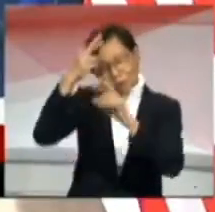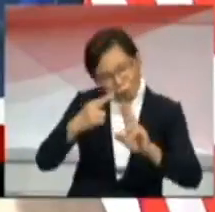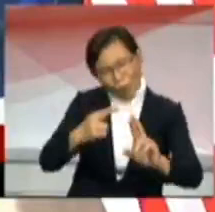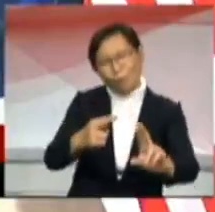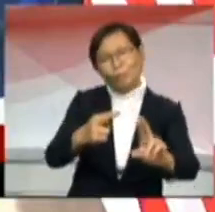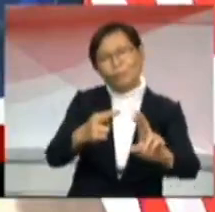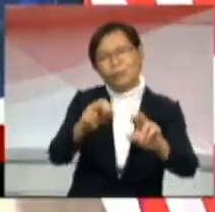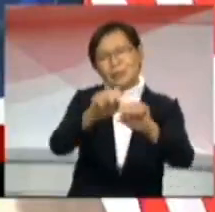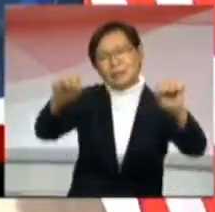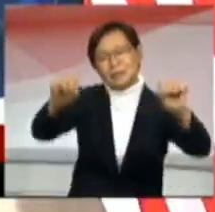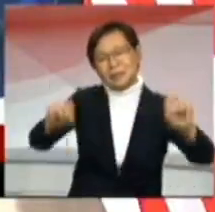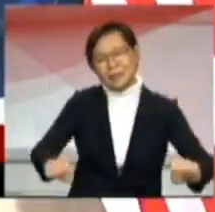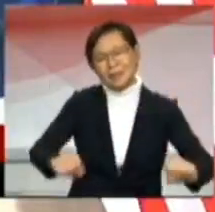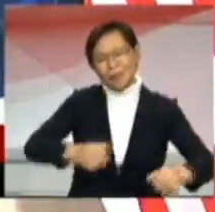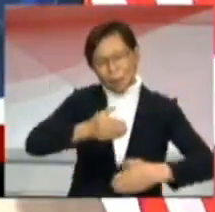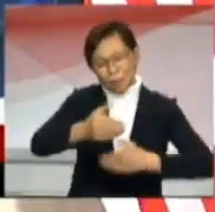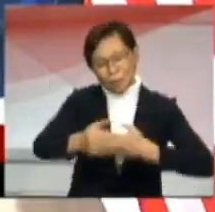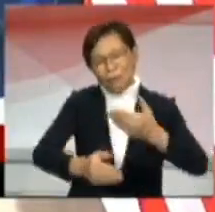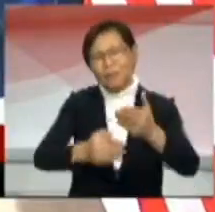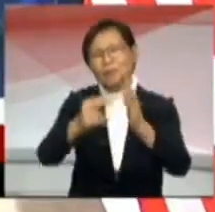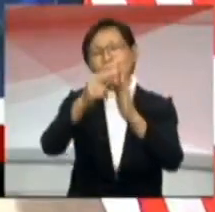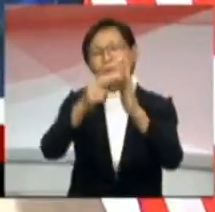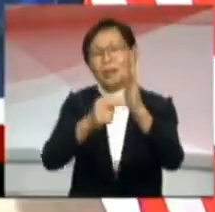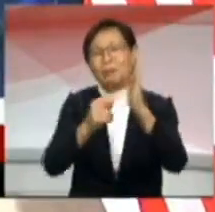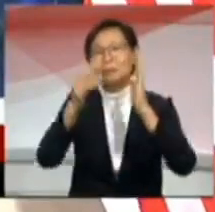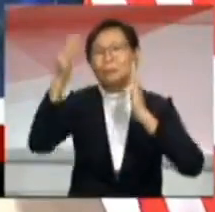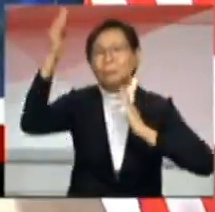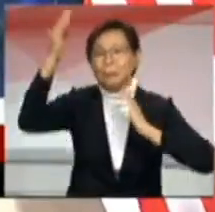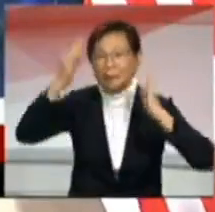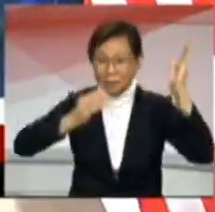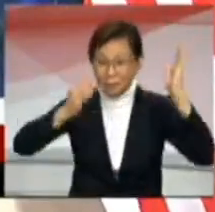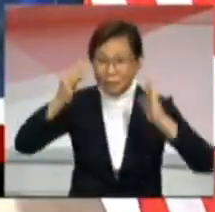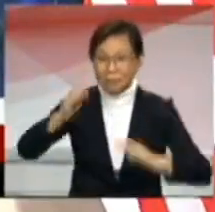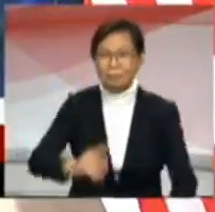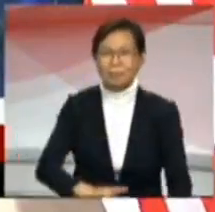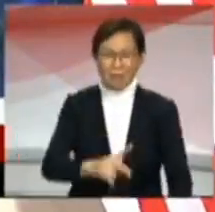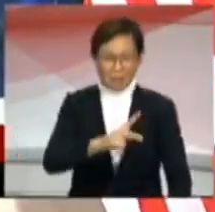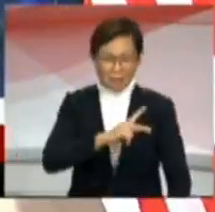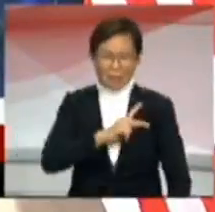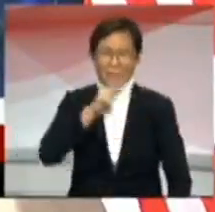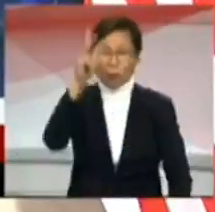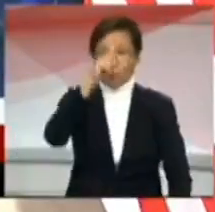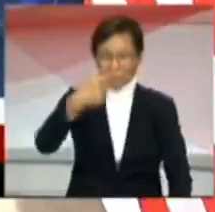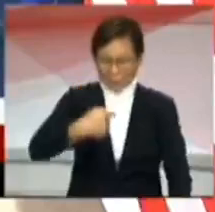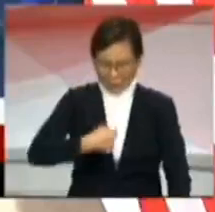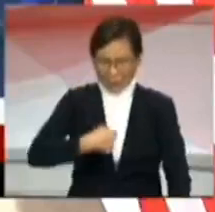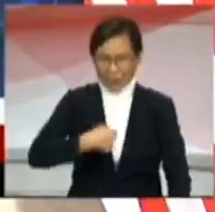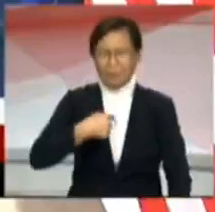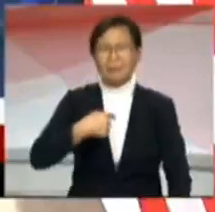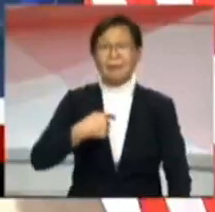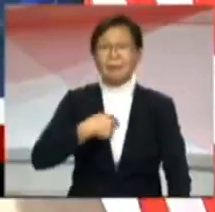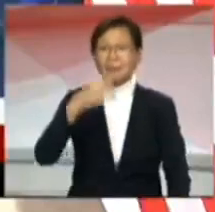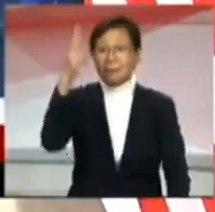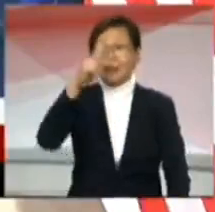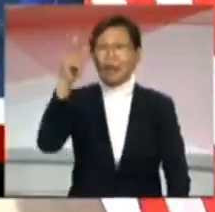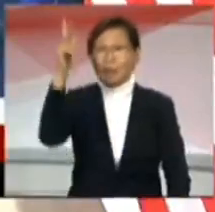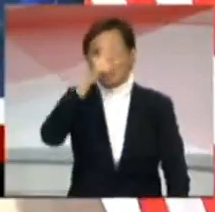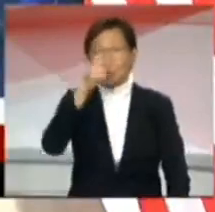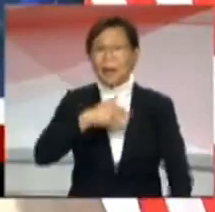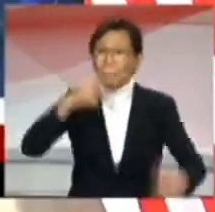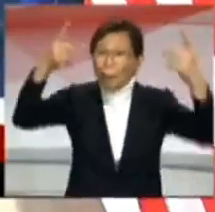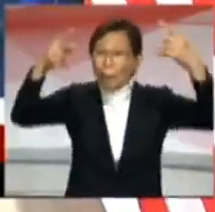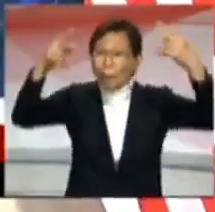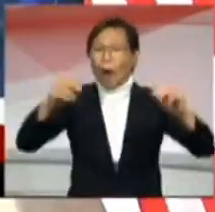sistem dan proses perundangan negara sebagai ketua kerajaan saya juga senja semua hormati sistem